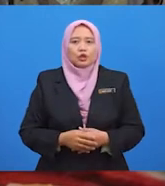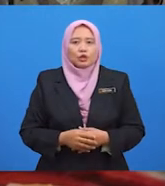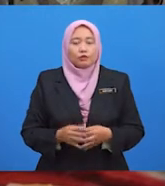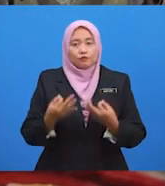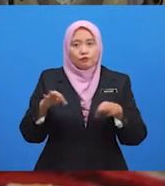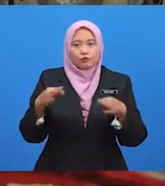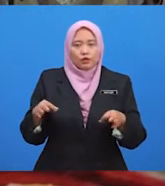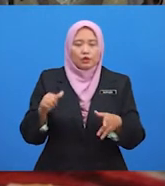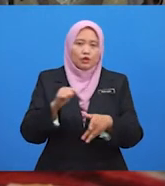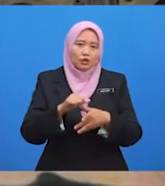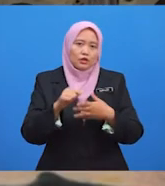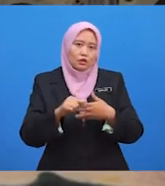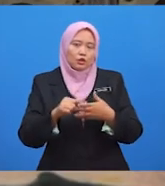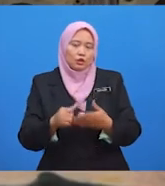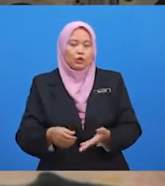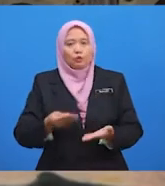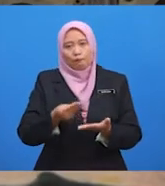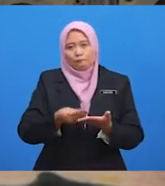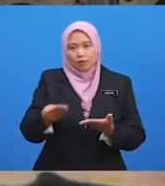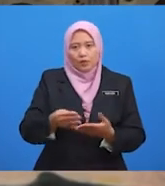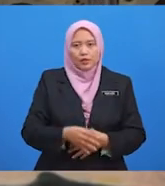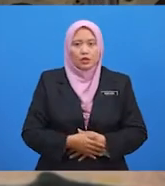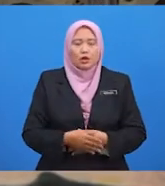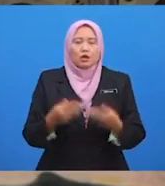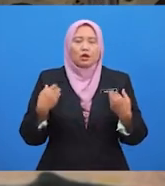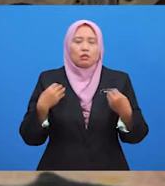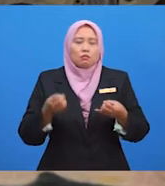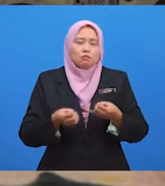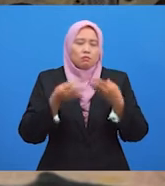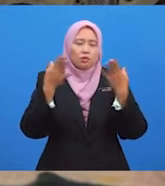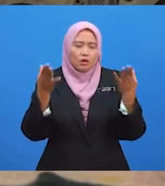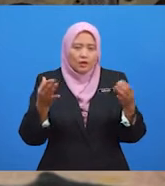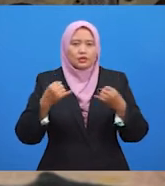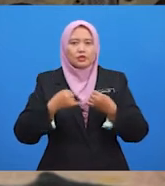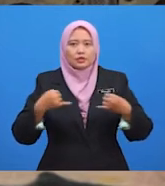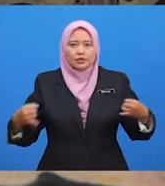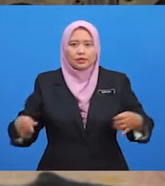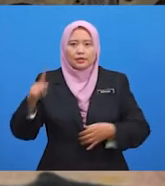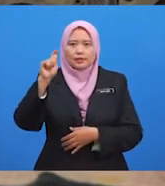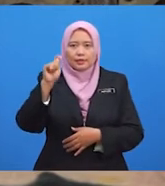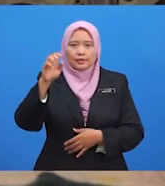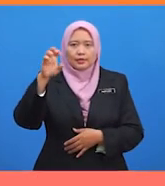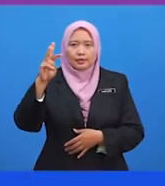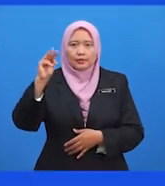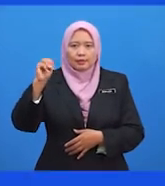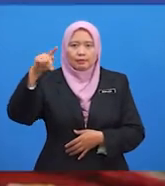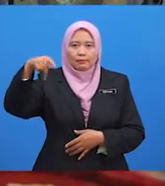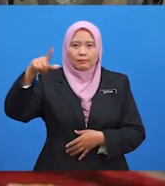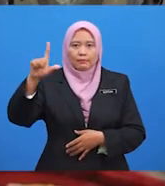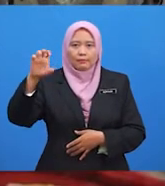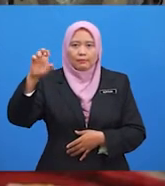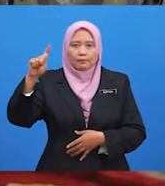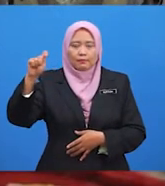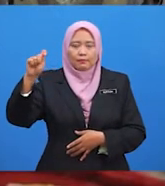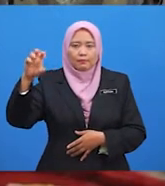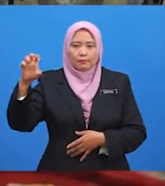atau berbayar. Terdapat pelbagai jenis saiz template yang boleh dimuat turun. Baiklah,